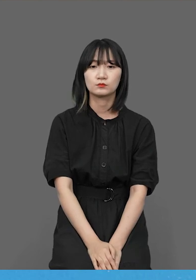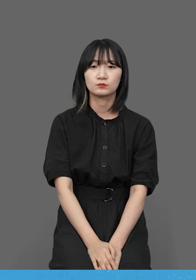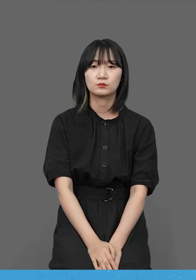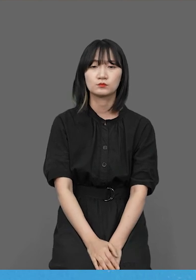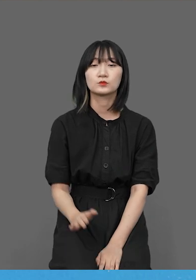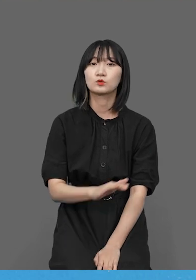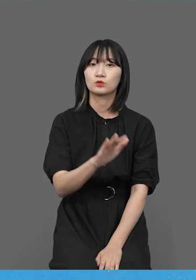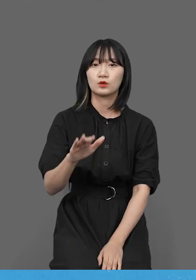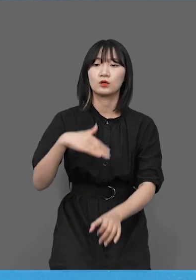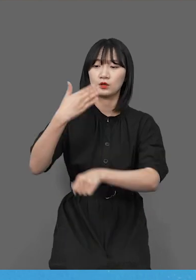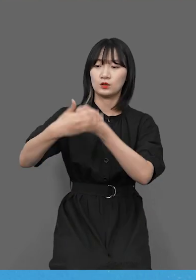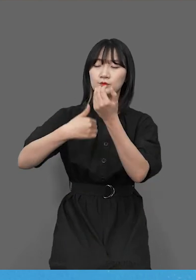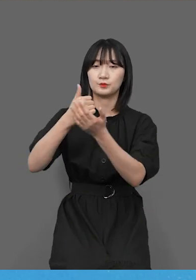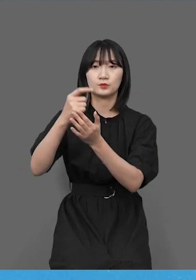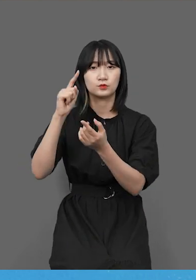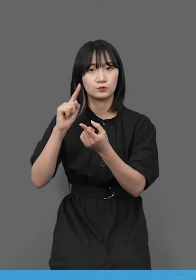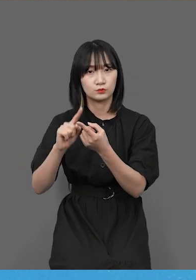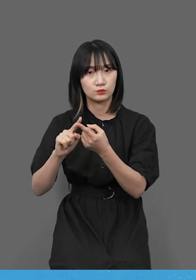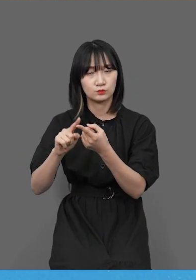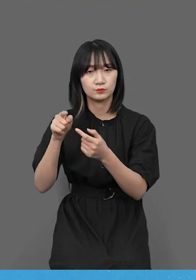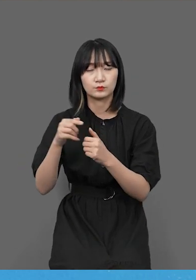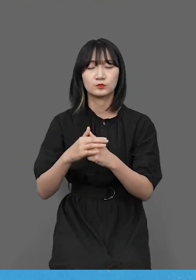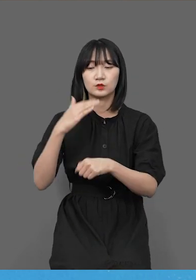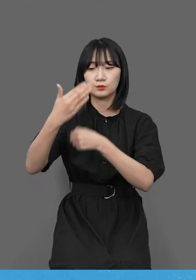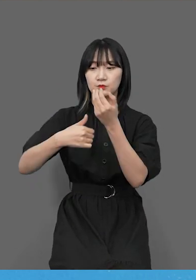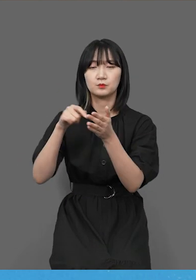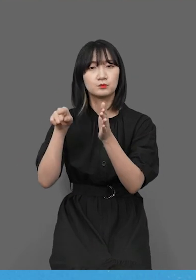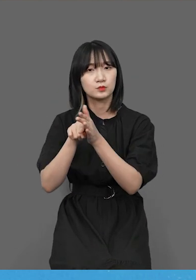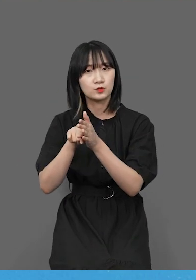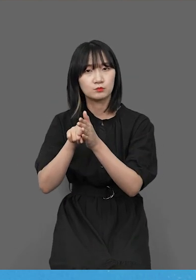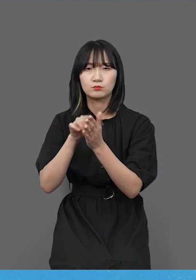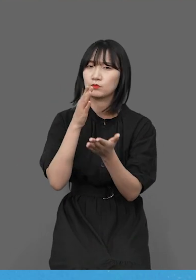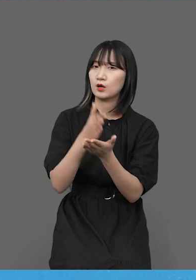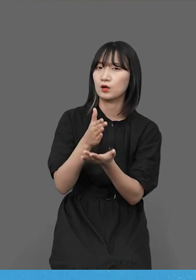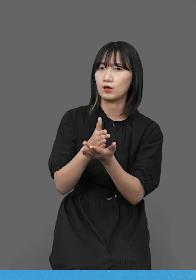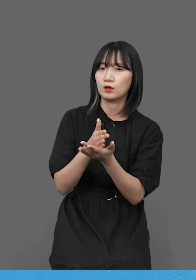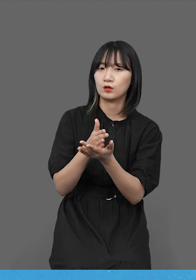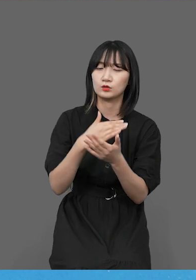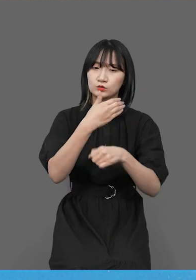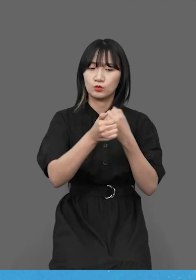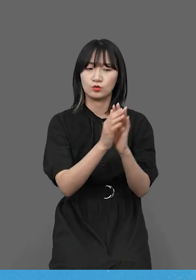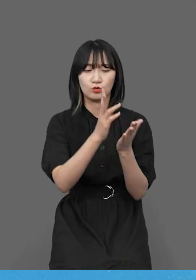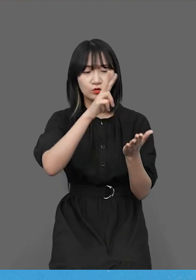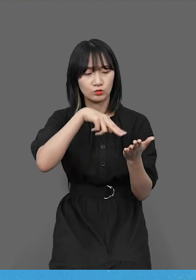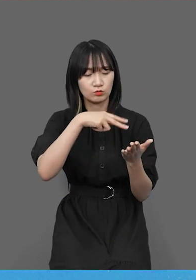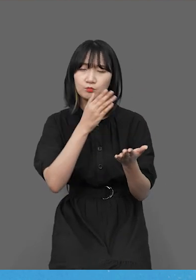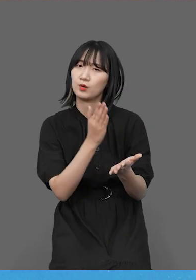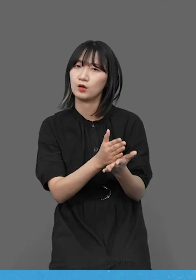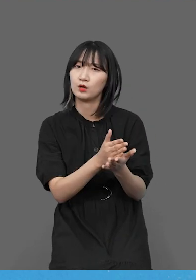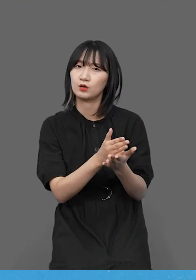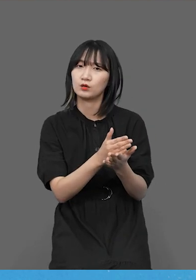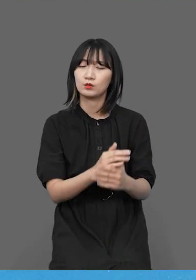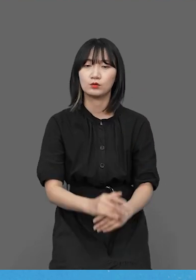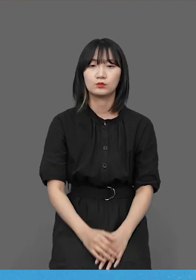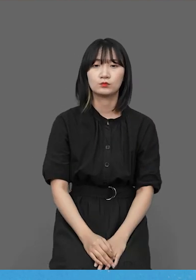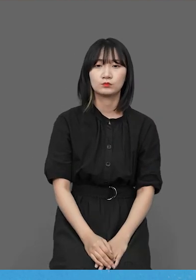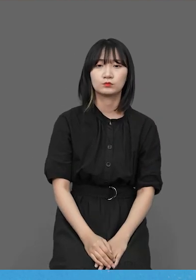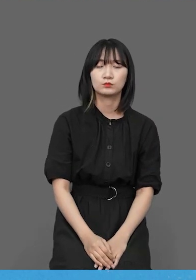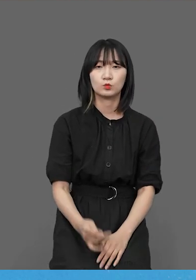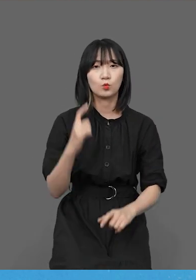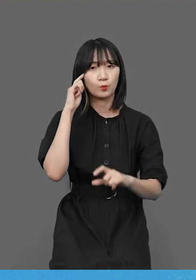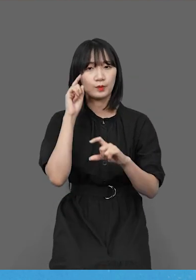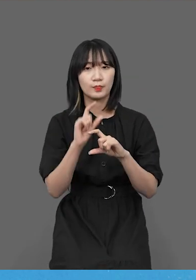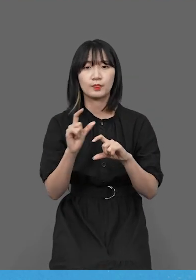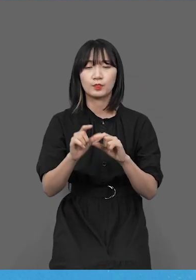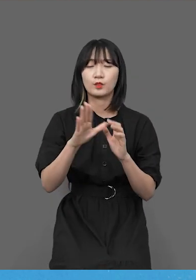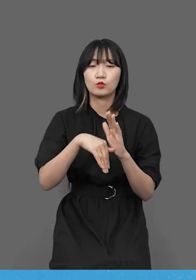자, 그럼 우리가 하나님에 대해서, 하나님을 믿어야 될 것인가 말 것인가, 성경을 읽어야 될 것인가 말할 것인가, 그걸 고민할